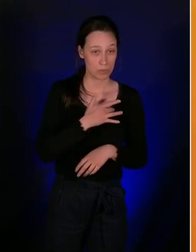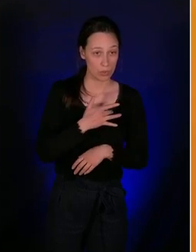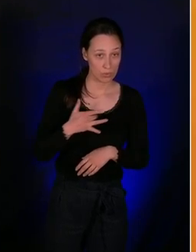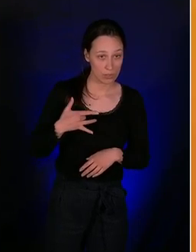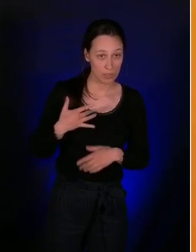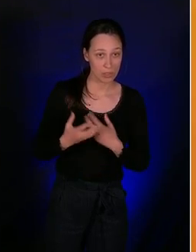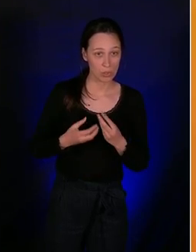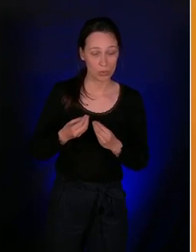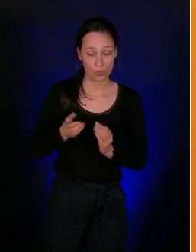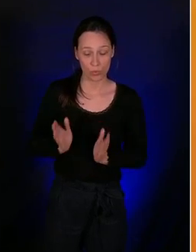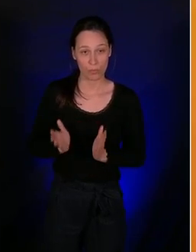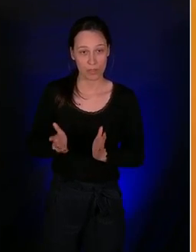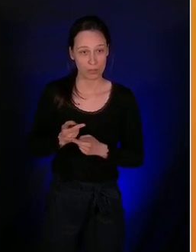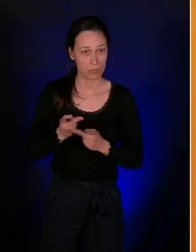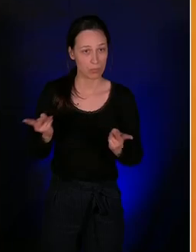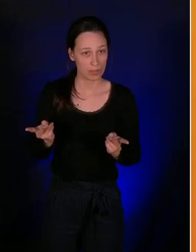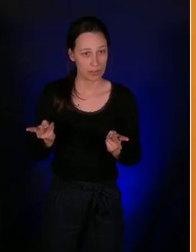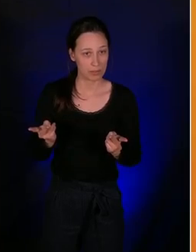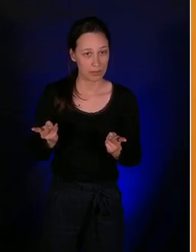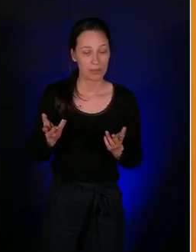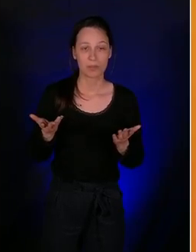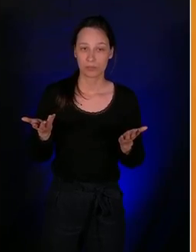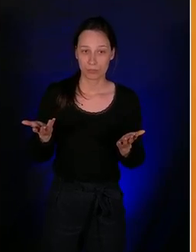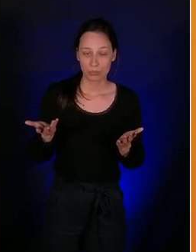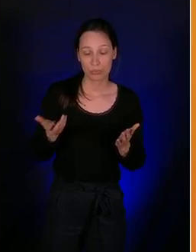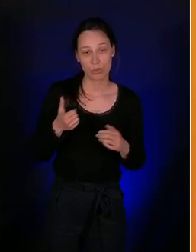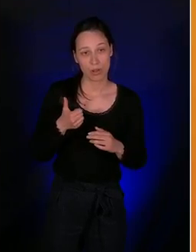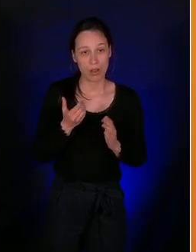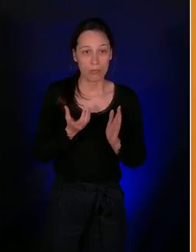donc un paragraphe a été rajouté.